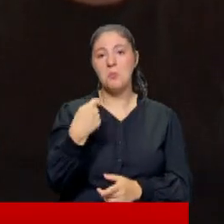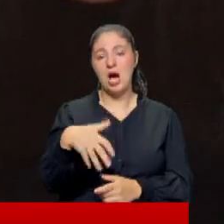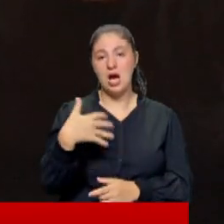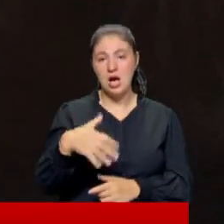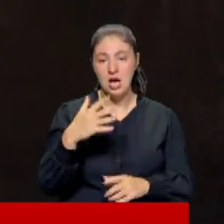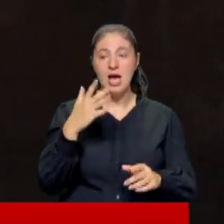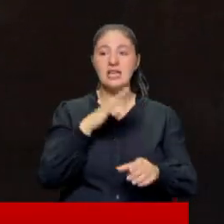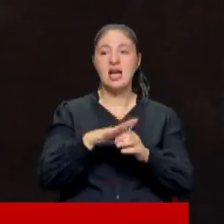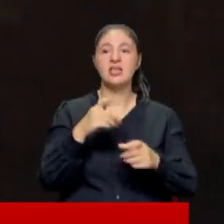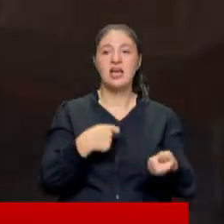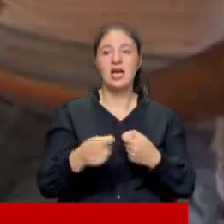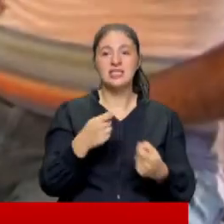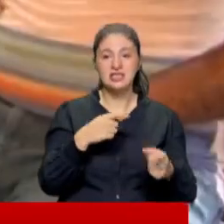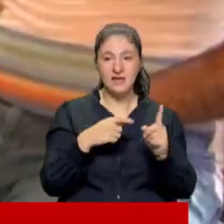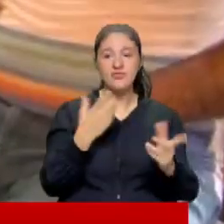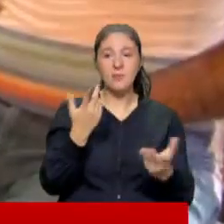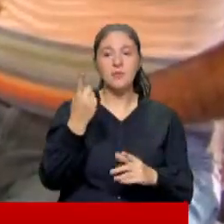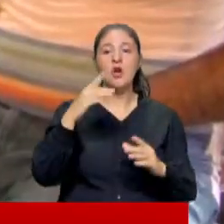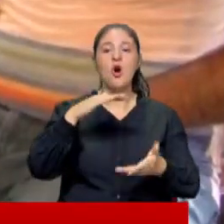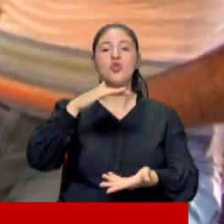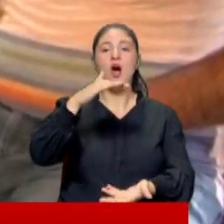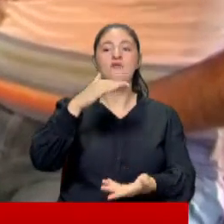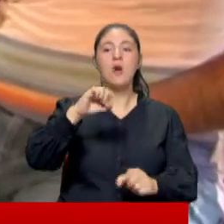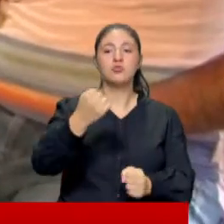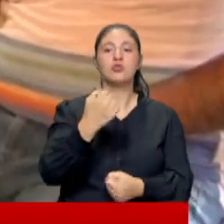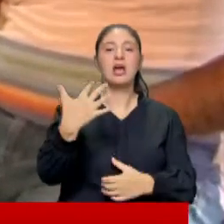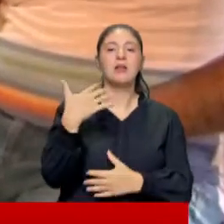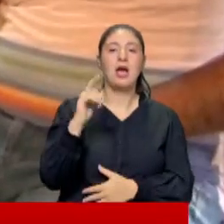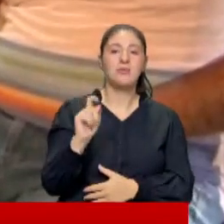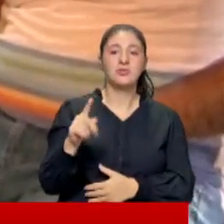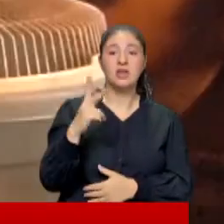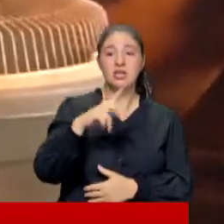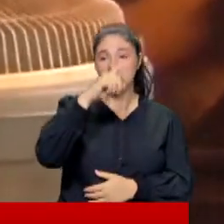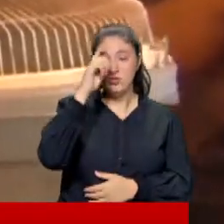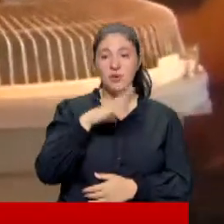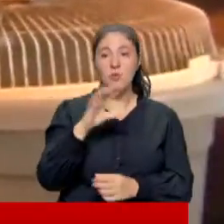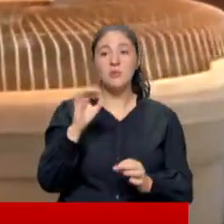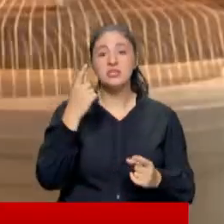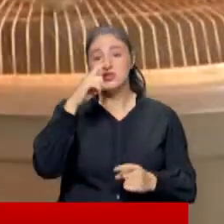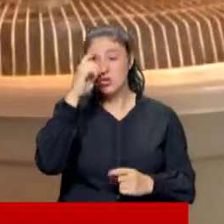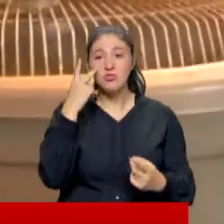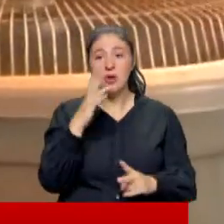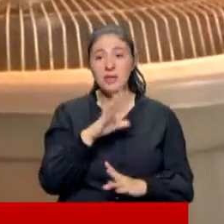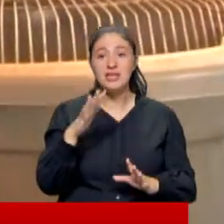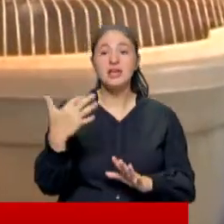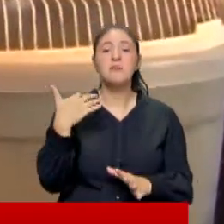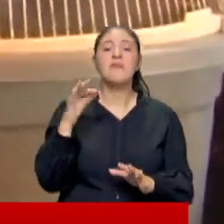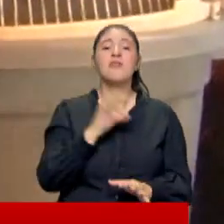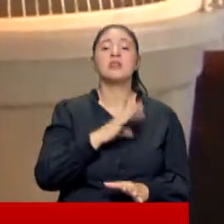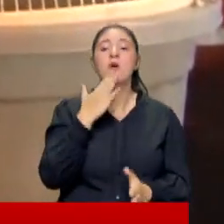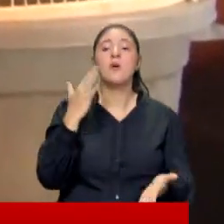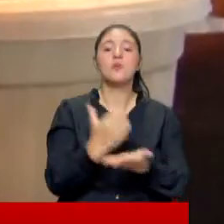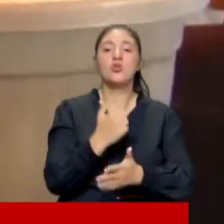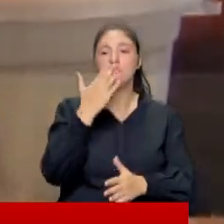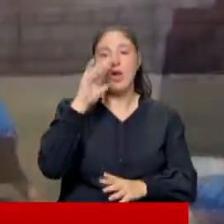istiyor. Kayserili esnaf Yaşar Keven de bir kova buzdan klima yaptı. Aşırı bir sıcak var. Böyle bir sıcak görmedim. Klima da fayda etmiyor. Doğal